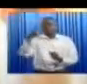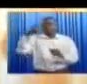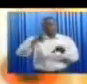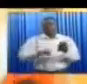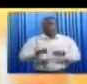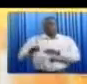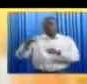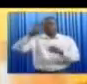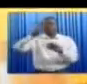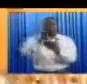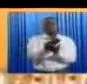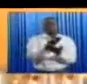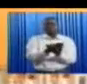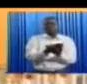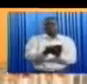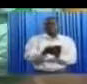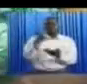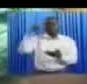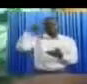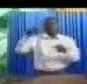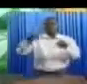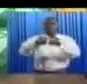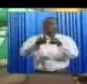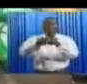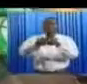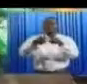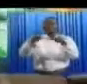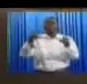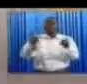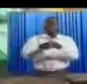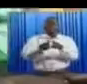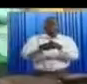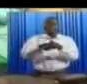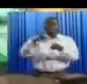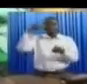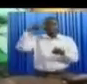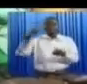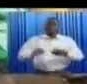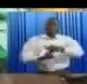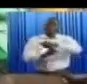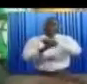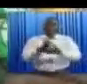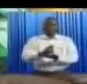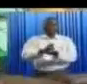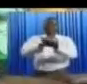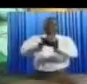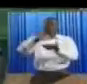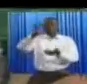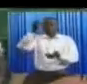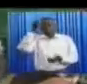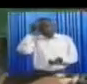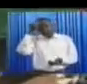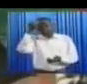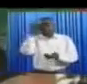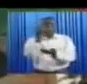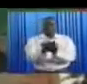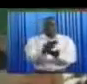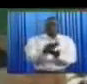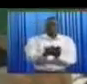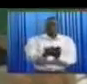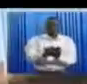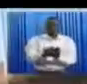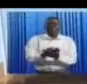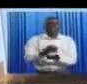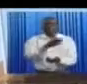budget-programme, s'inscrire dans cette démarche, mais aussi que le département puisse avoir le soutien du ministère de l'Économie et des Finances pour mobiliser les